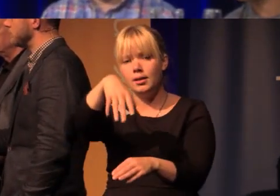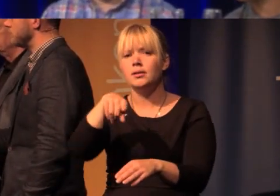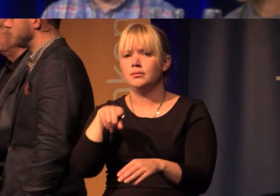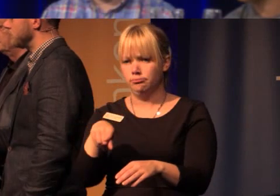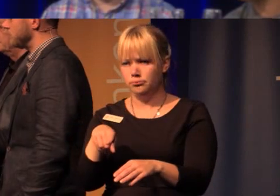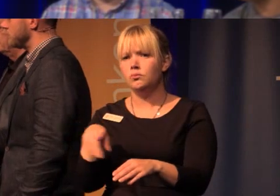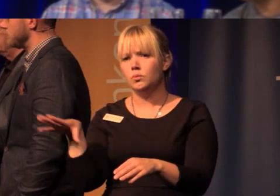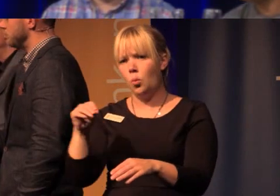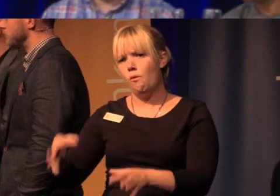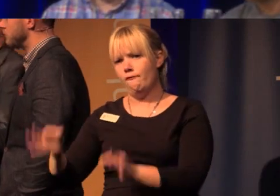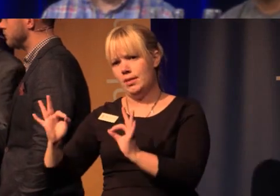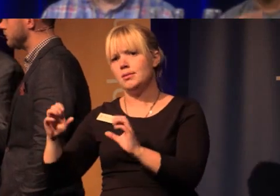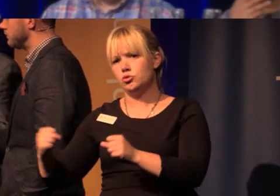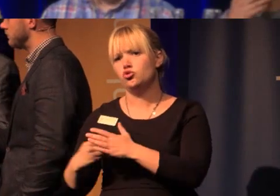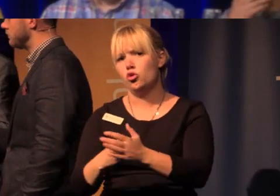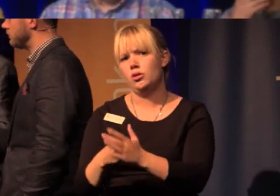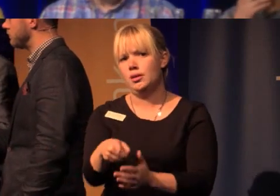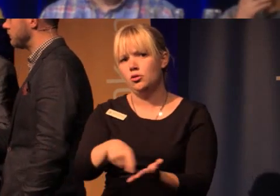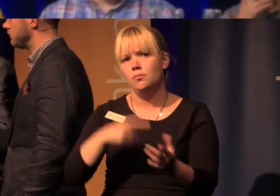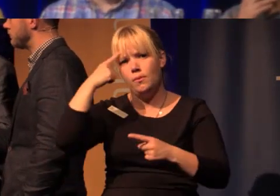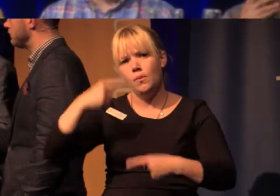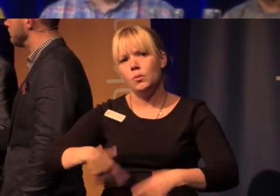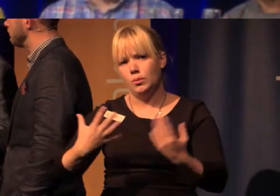stöd av det offentliga. Tack.